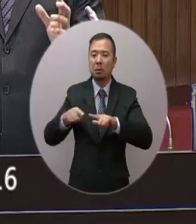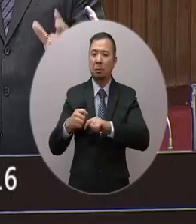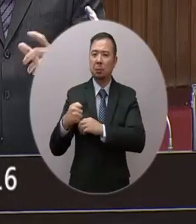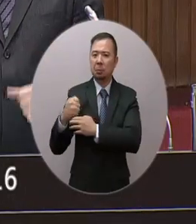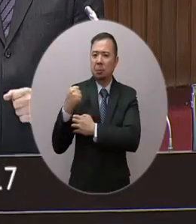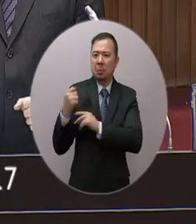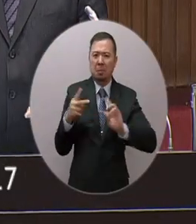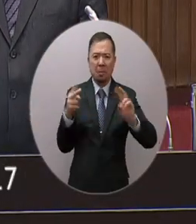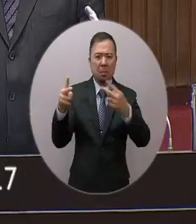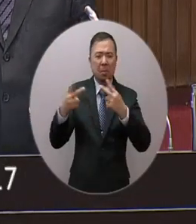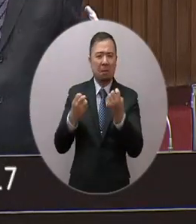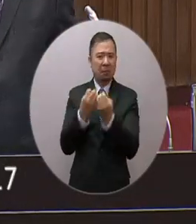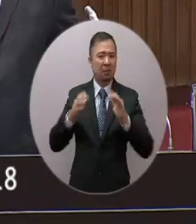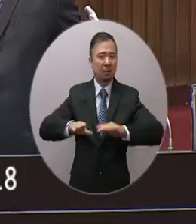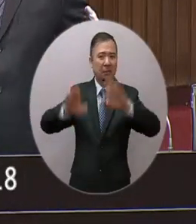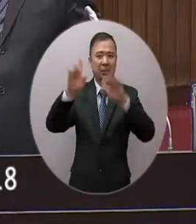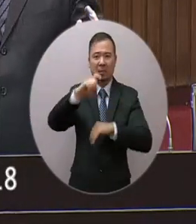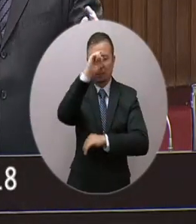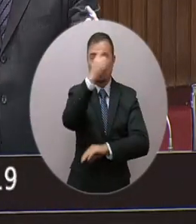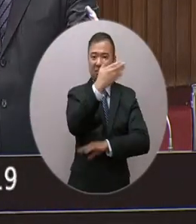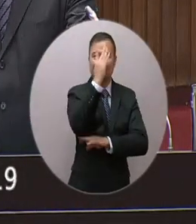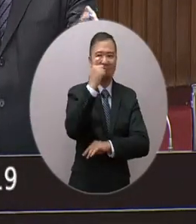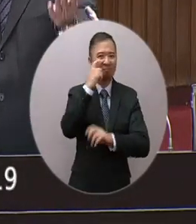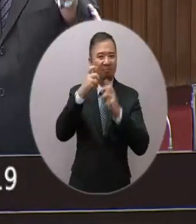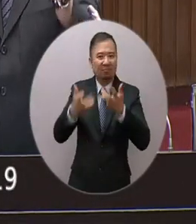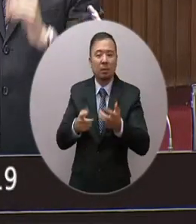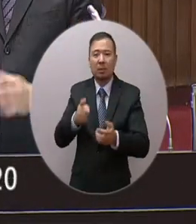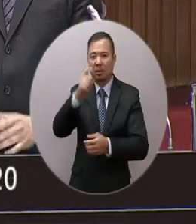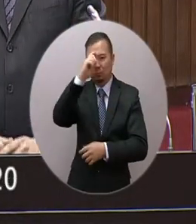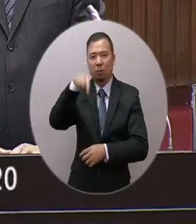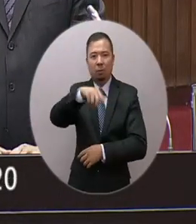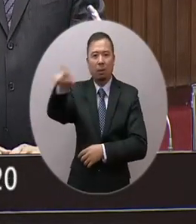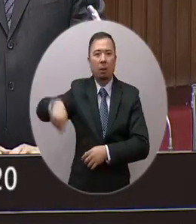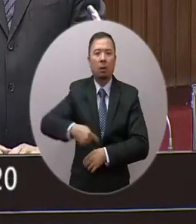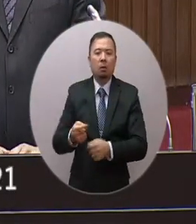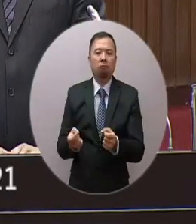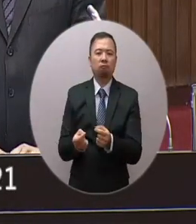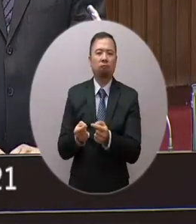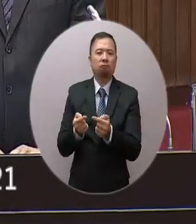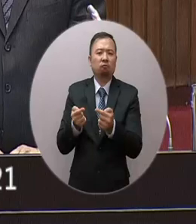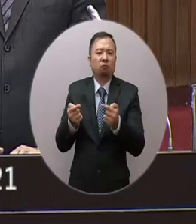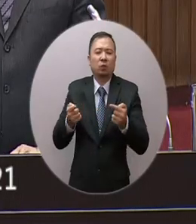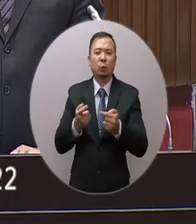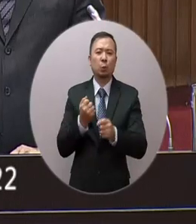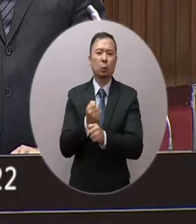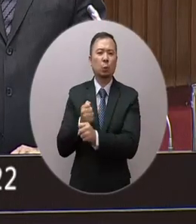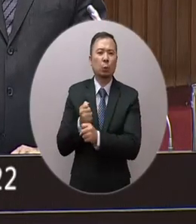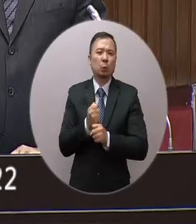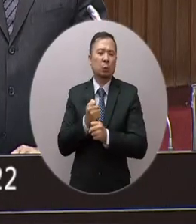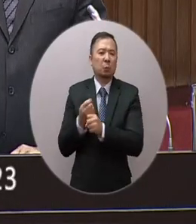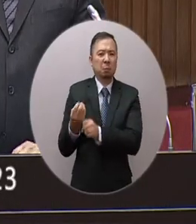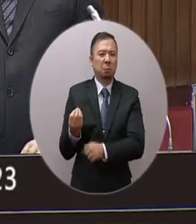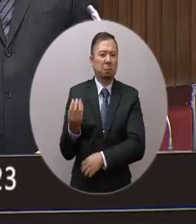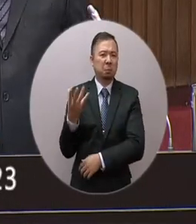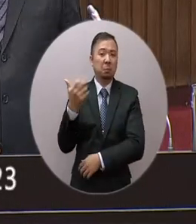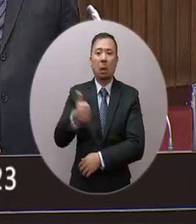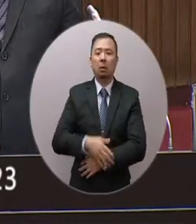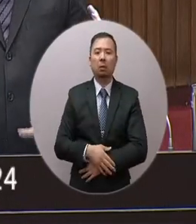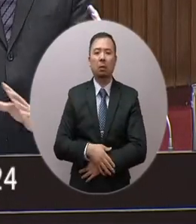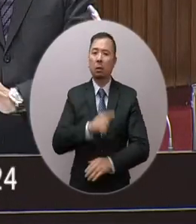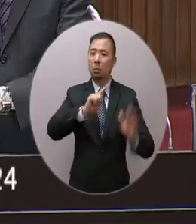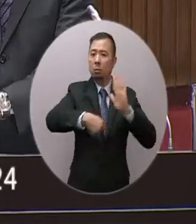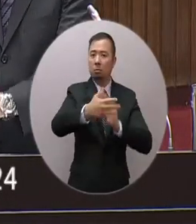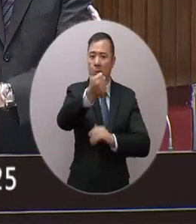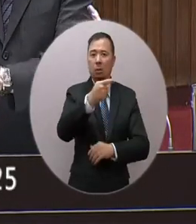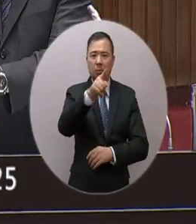当看到政府的重视，让我们屏东真的能够早日繁荣起来。院长， 是 我们真的期盼说，你真的看到